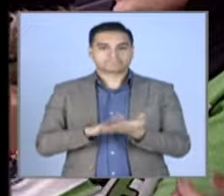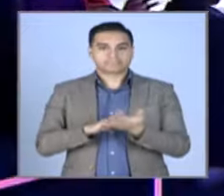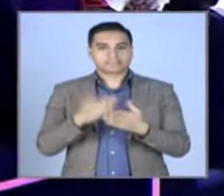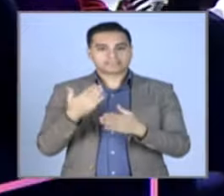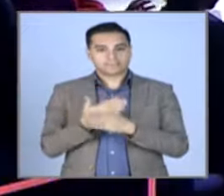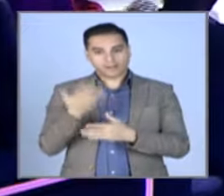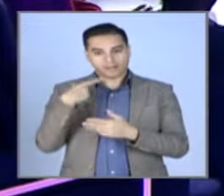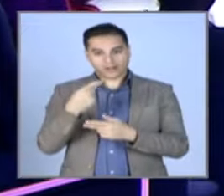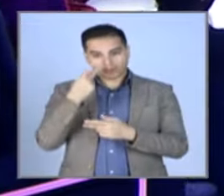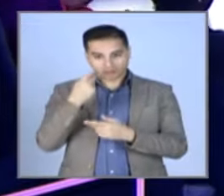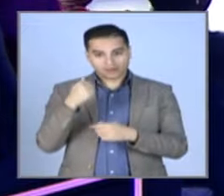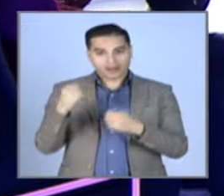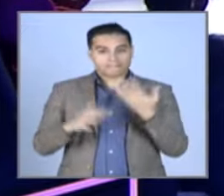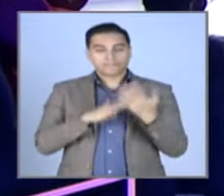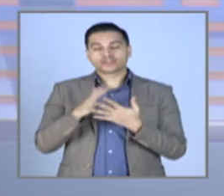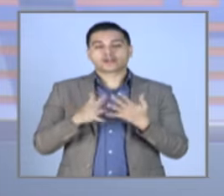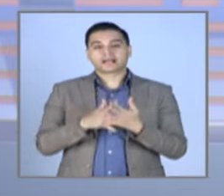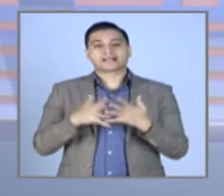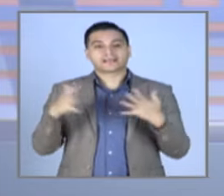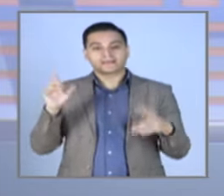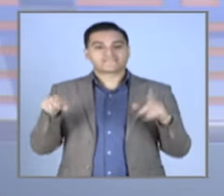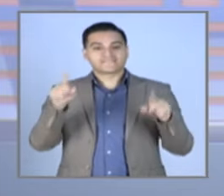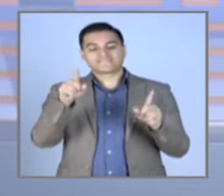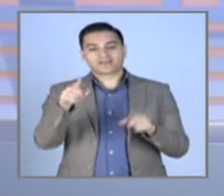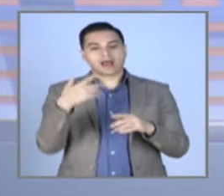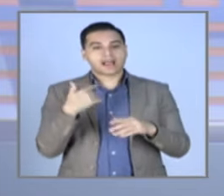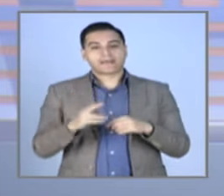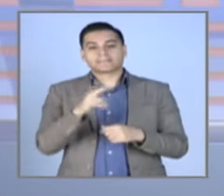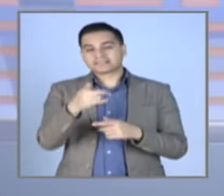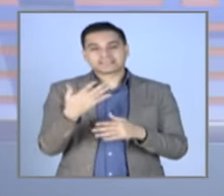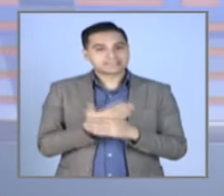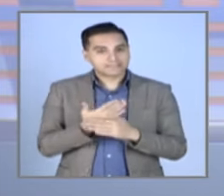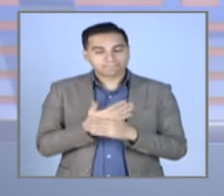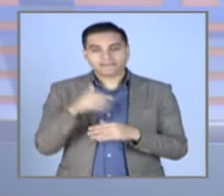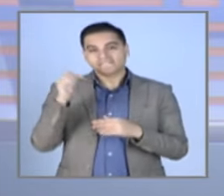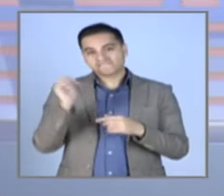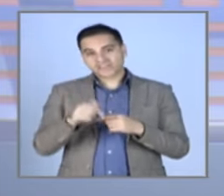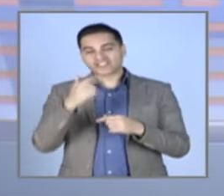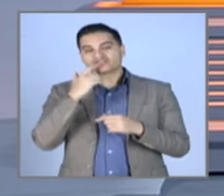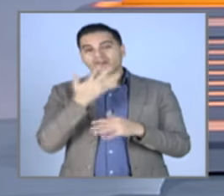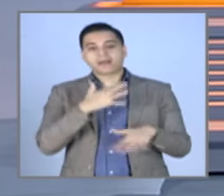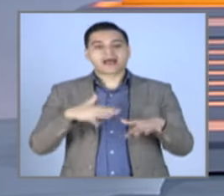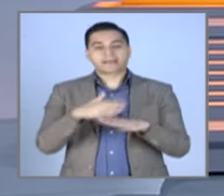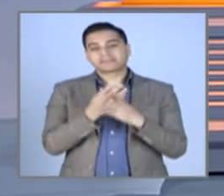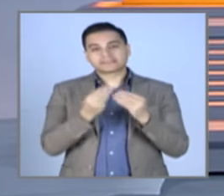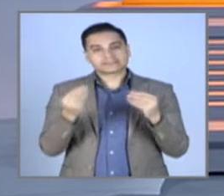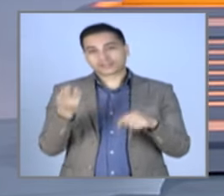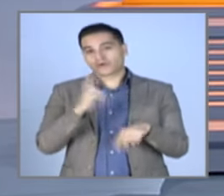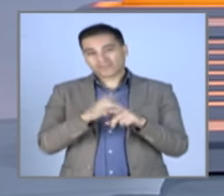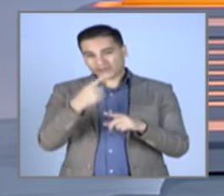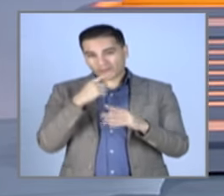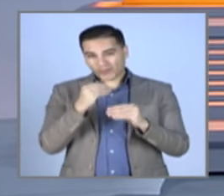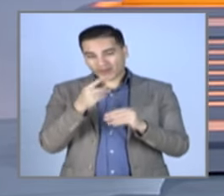لأن أنا شفت كم مشاكل غير عادية. عشان كده أنا بسأل حضرتك السؤال ده ليه؟ لأن الشباب الحقيقة، وزي ما حضرتك